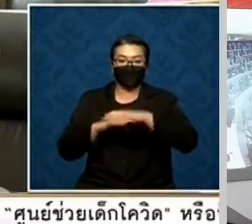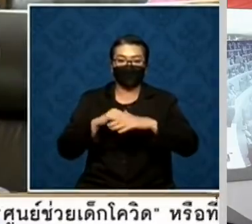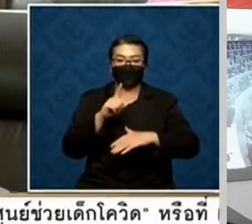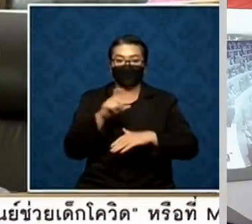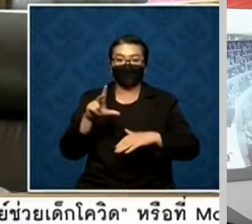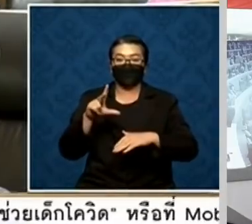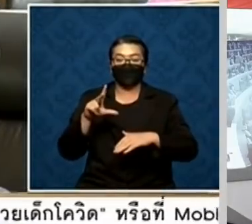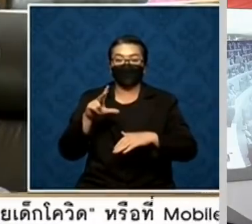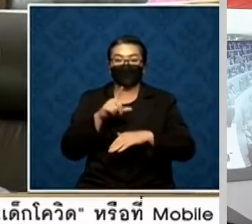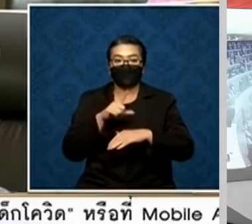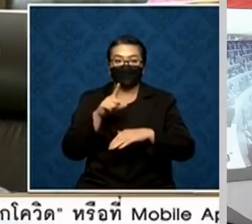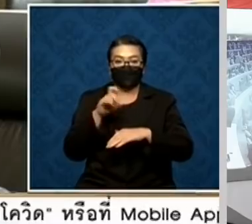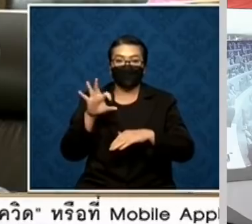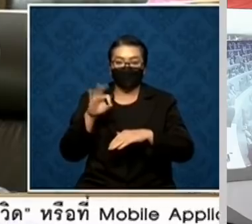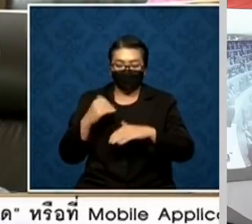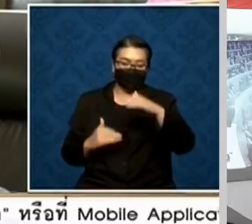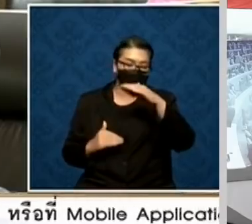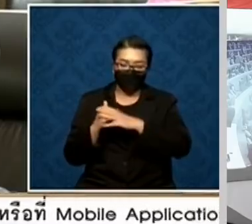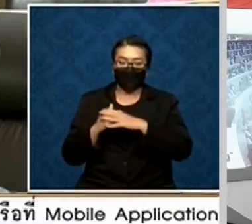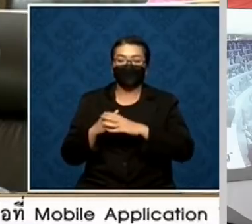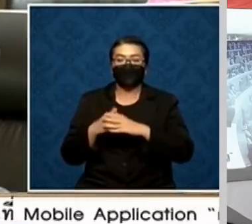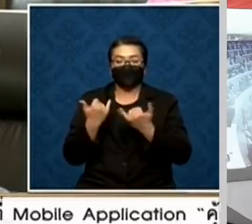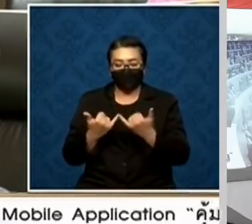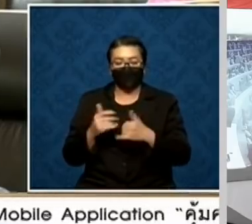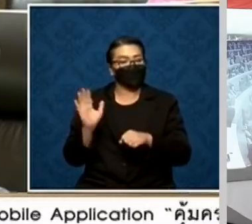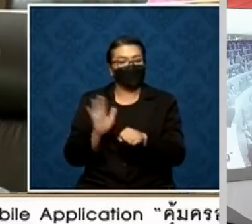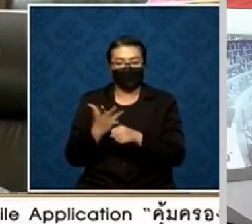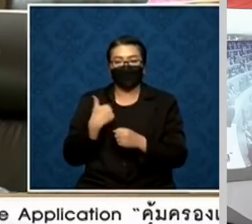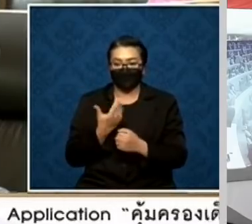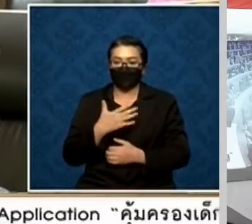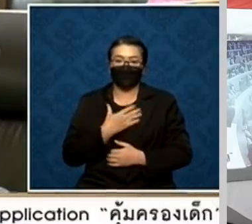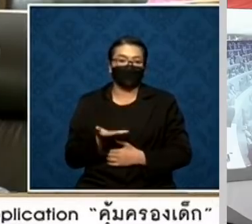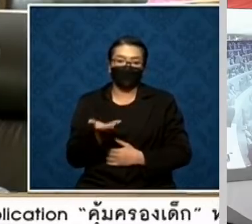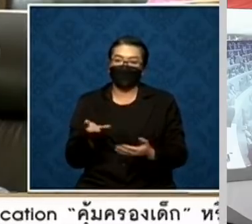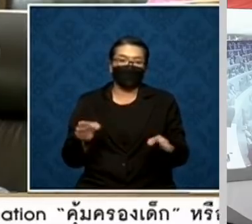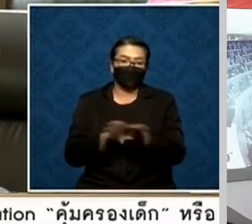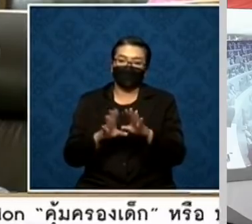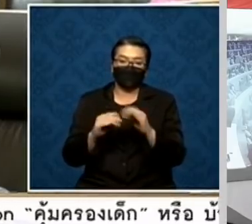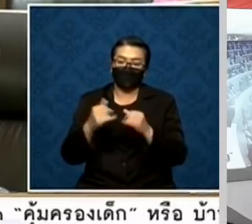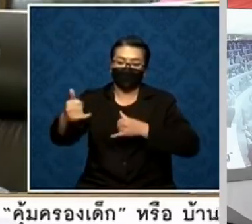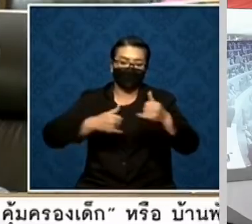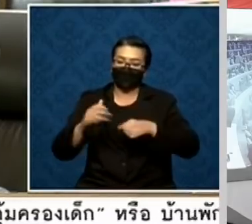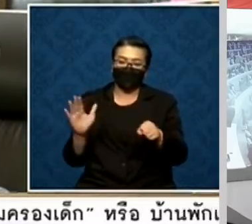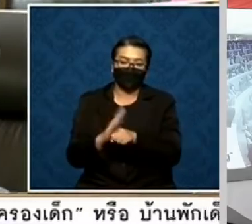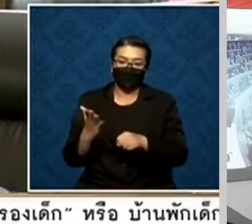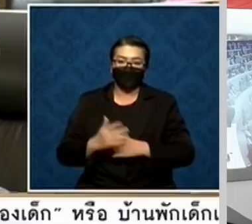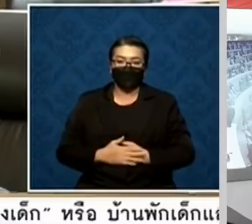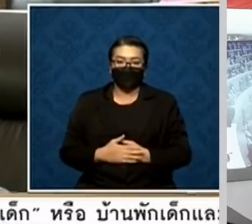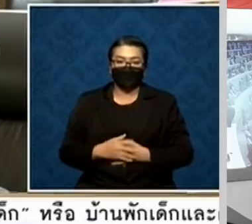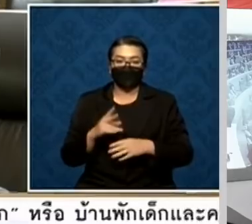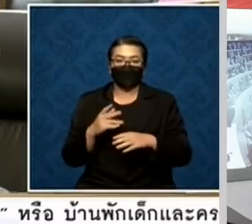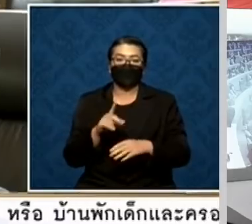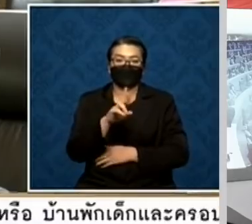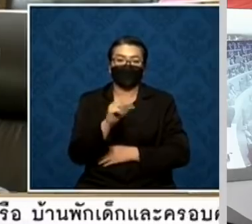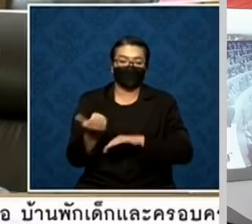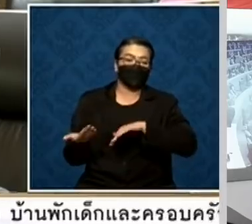ถึงวันศุกร์เขาประชุมกันพุธพฤหัสศุกร์นะครับ4วันของเดือนกุมภาพันธ์ ขออภัยล่มไปแล้ว2ครั้งนะ